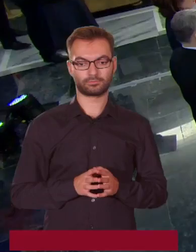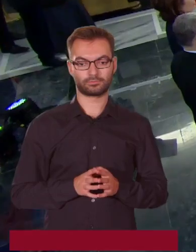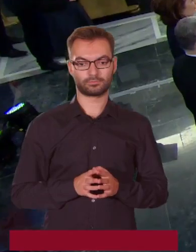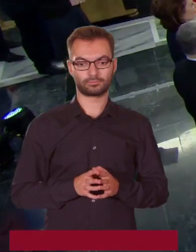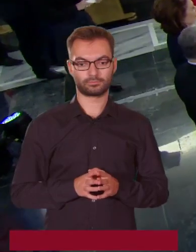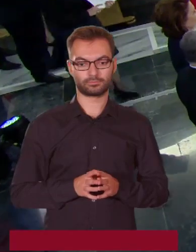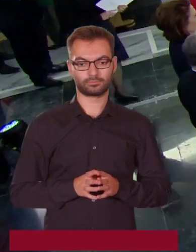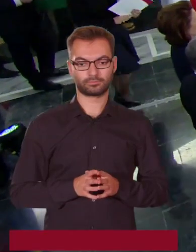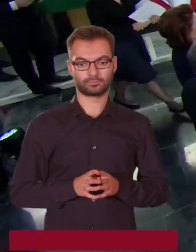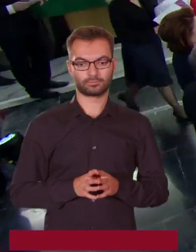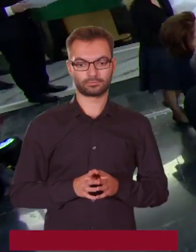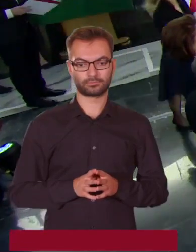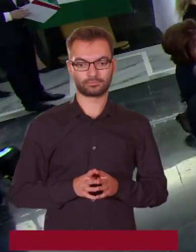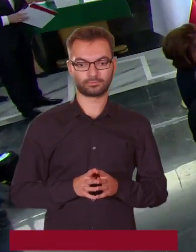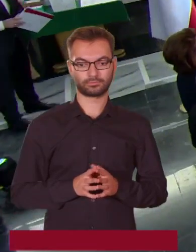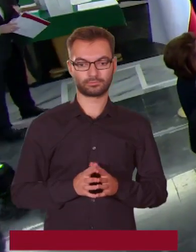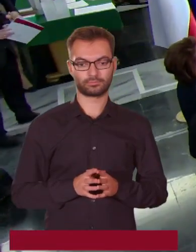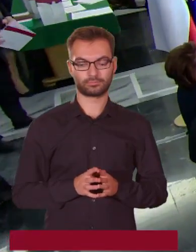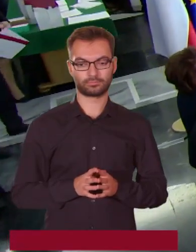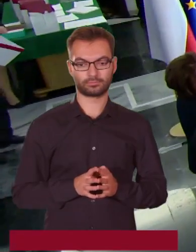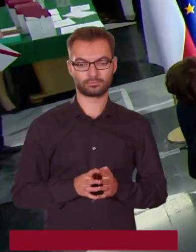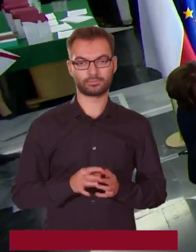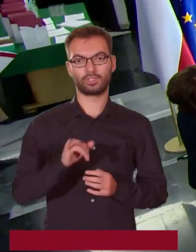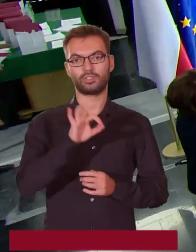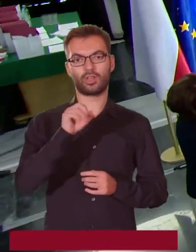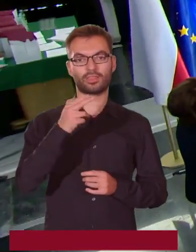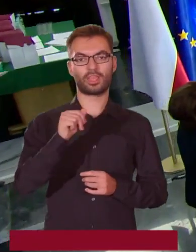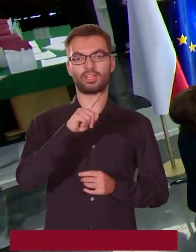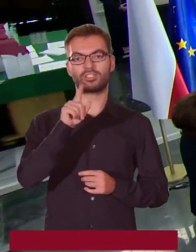Proszę Joannę Zofię Frydrych.